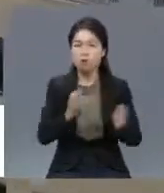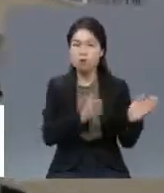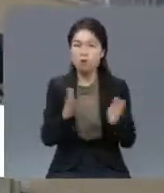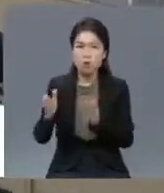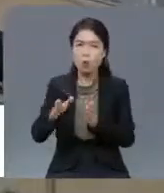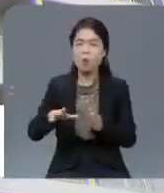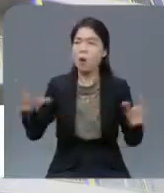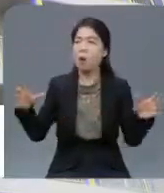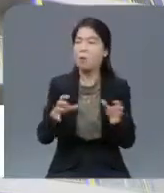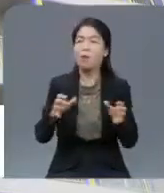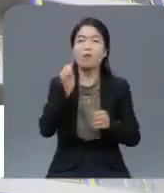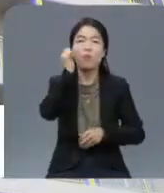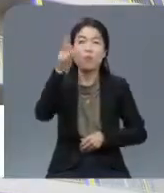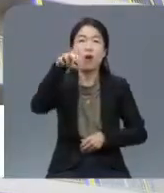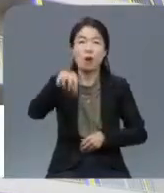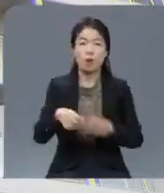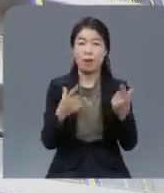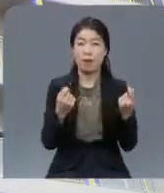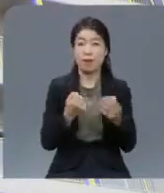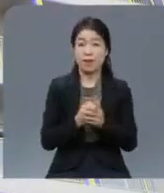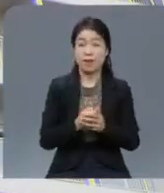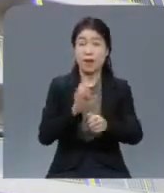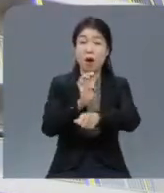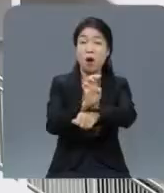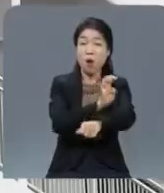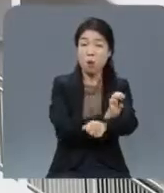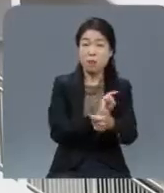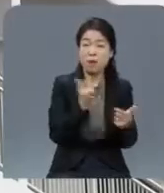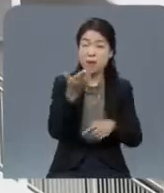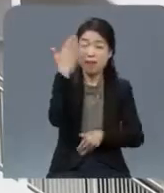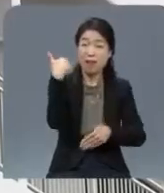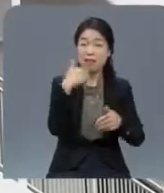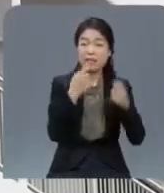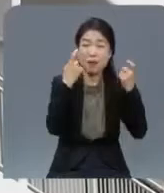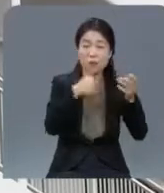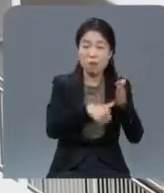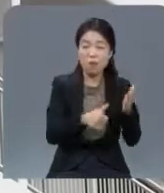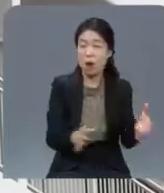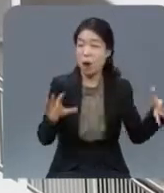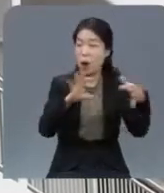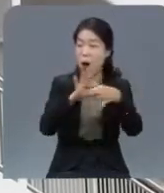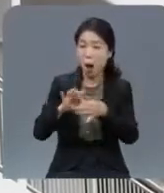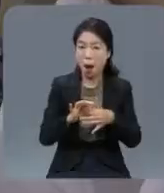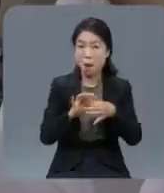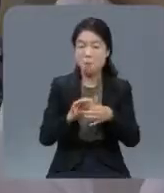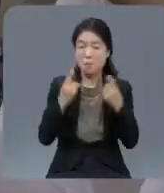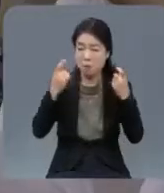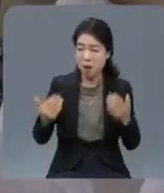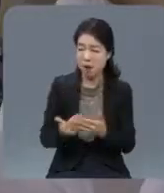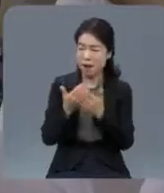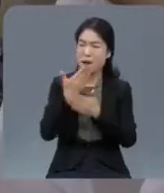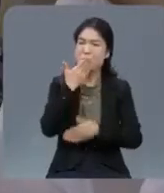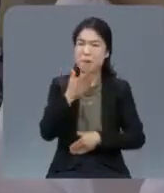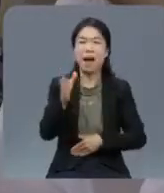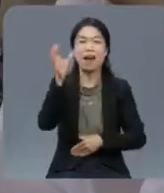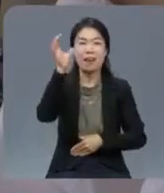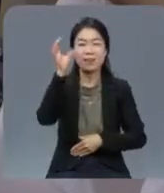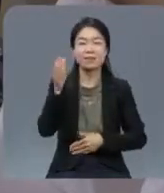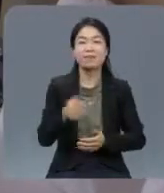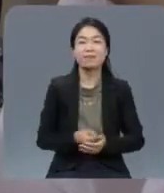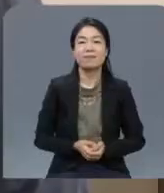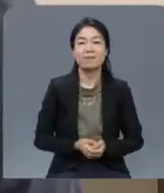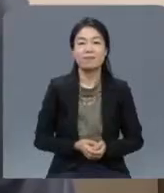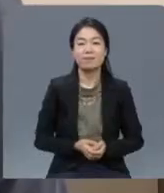최초의 복합 숙박시설입니다. 퍼플섬 등 기존의 관광 자원과 합쳐져 지역 관광에 활기를 불어넣을 것으로 기대를 모으고